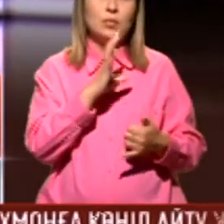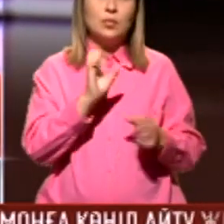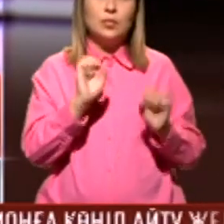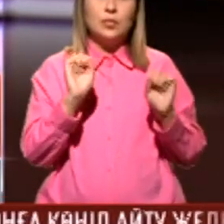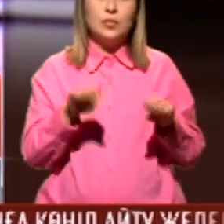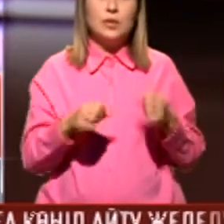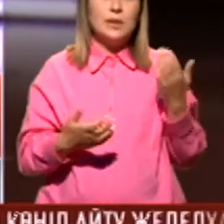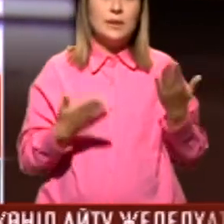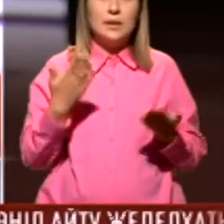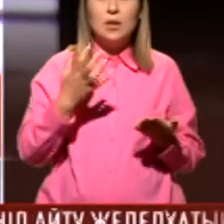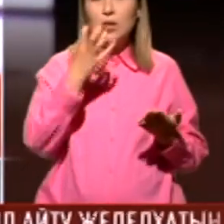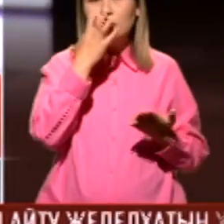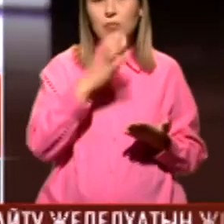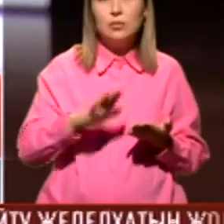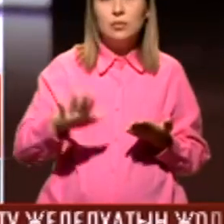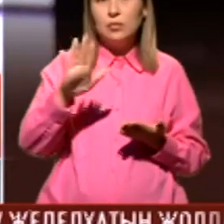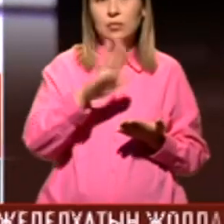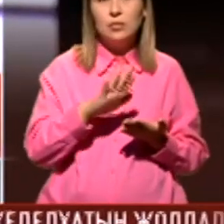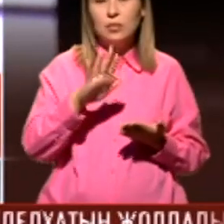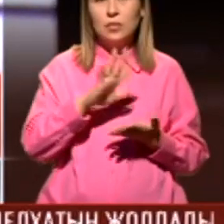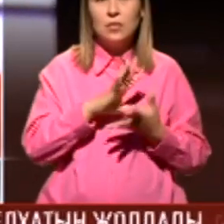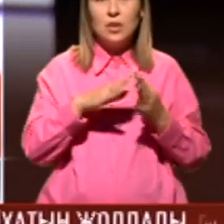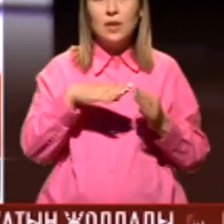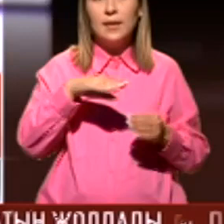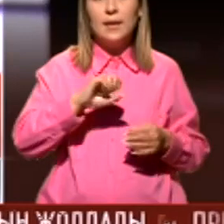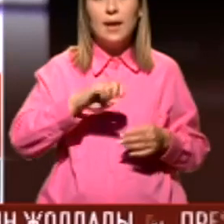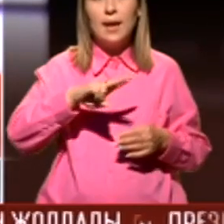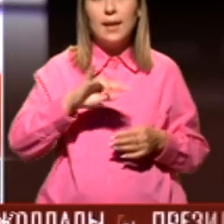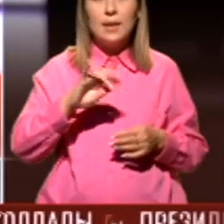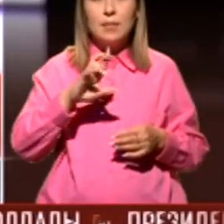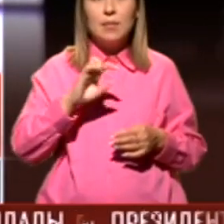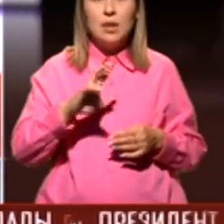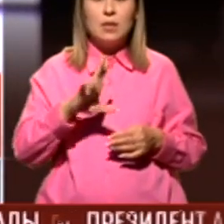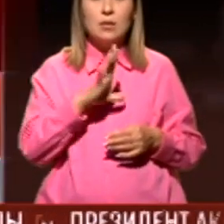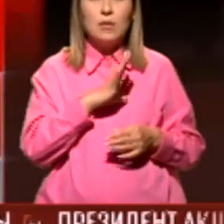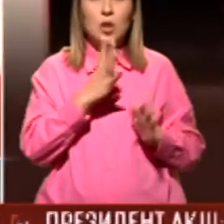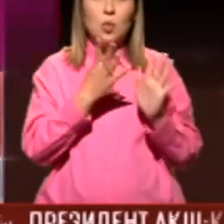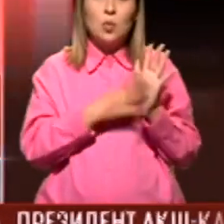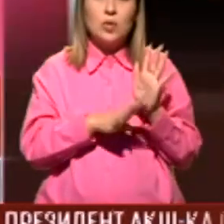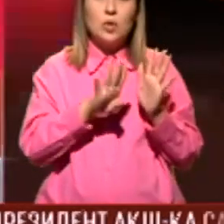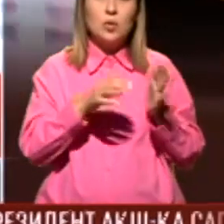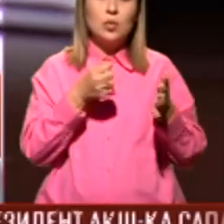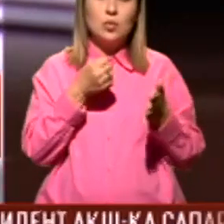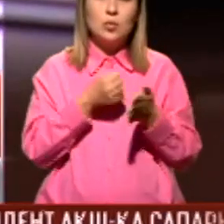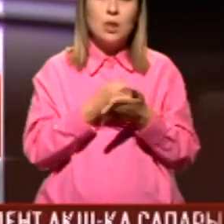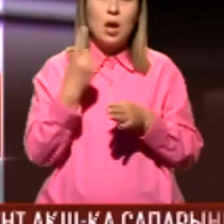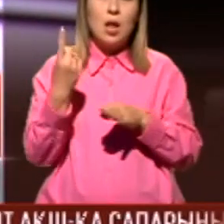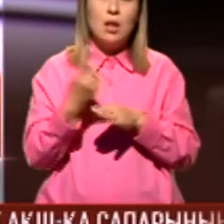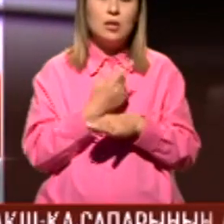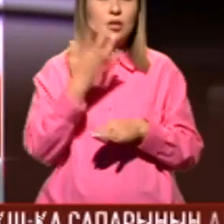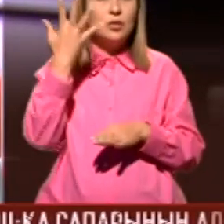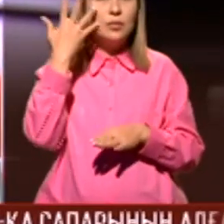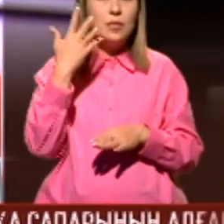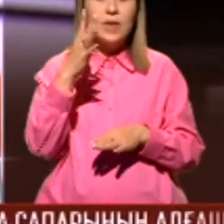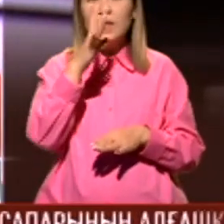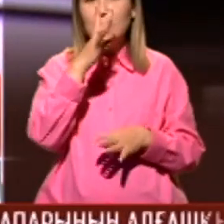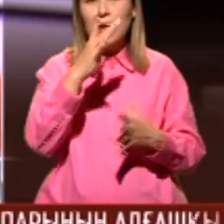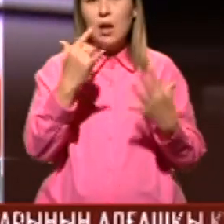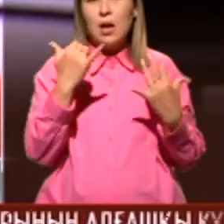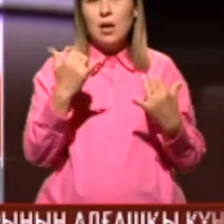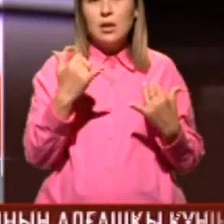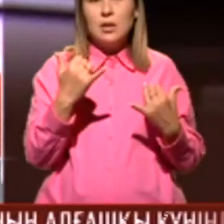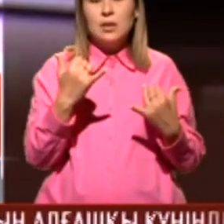ана егер оңтүстік аймақтардан ол кезде Талибанның бет алысы сұмдық болатын 94-ке дейін алғаш бірінші кезектегі. Қазір